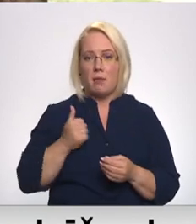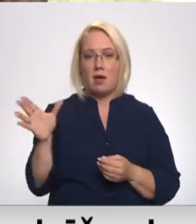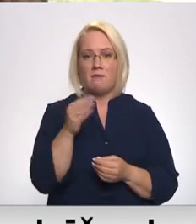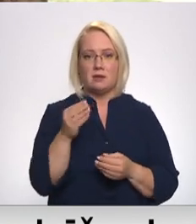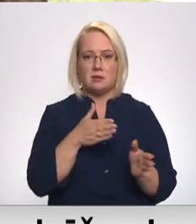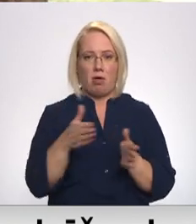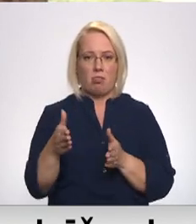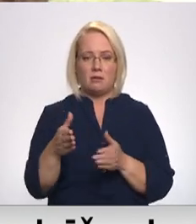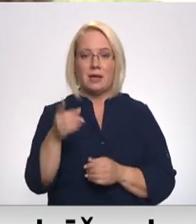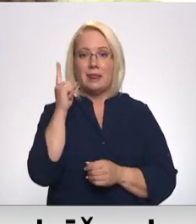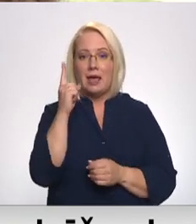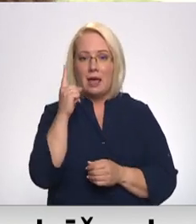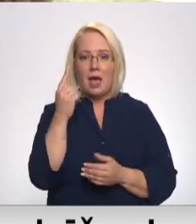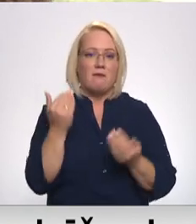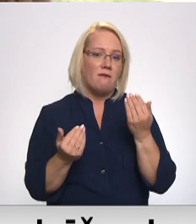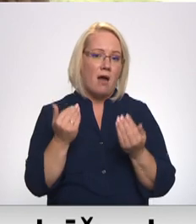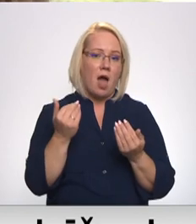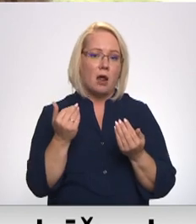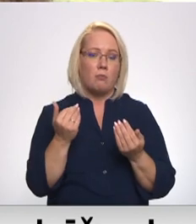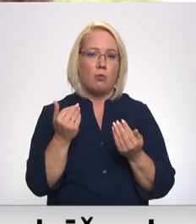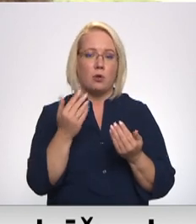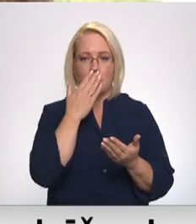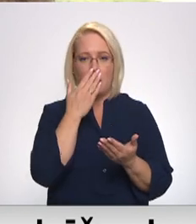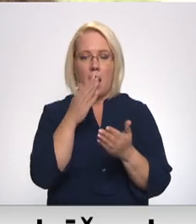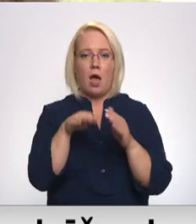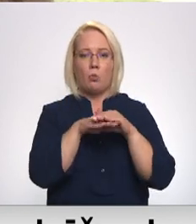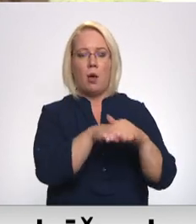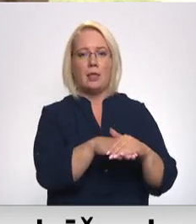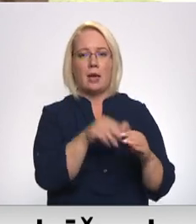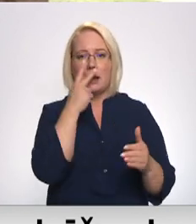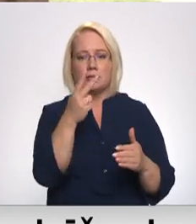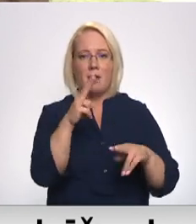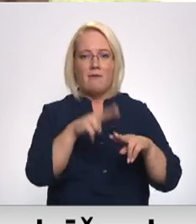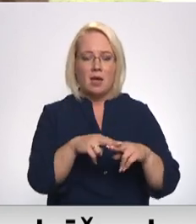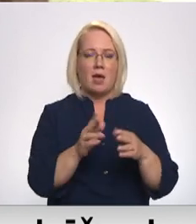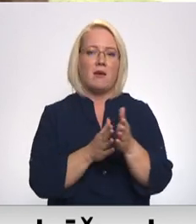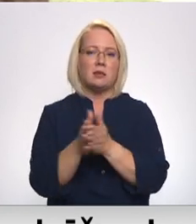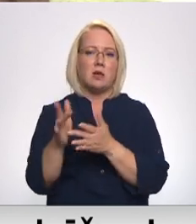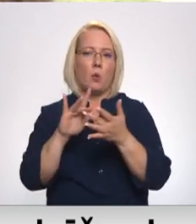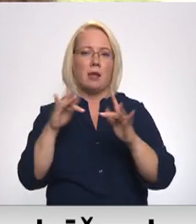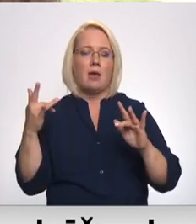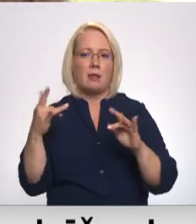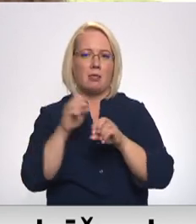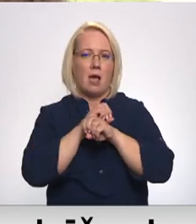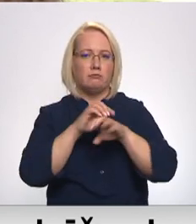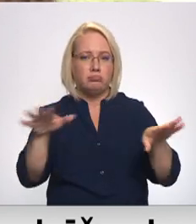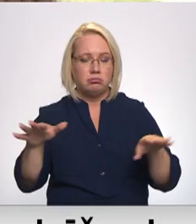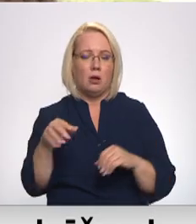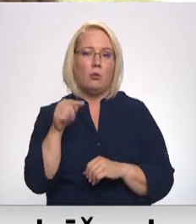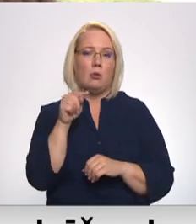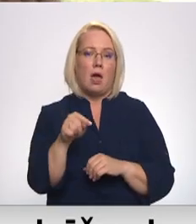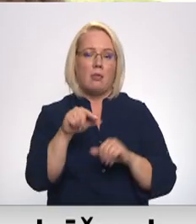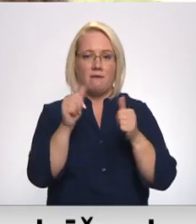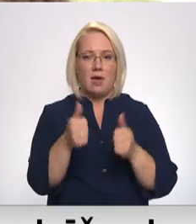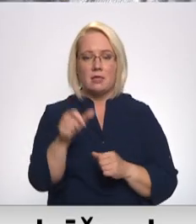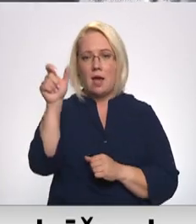gatavs, viņam tikai ir varbūt jānoliek redzamā vietā vai arī caur soctīkliem viņi var padalīties, ja, un tādā veidā jau tas